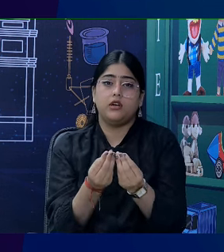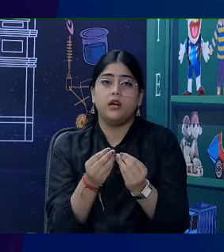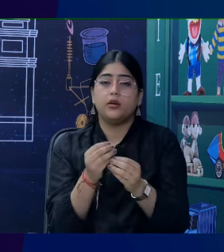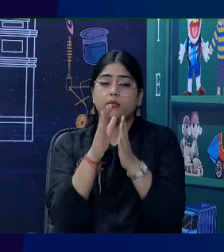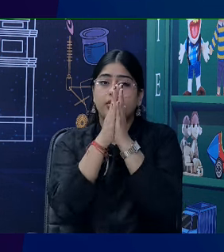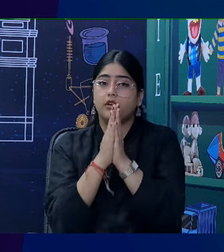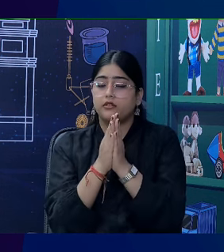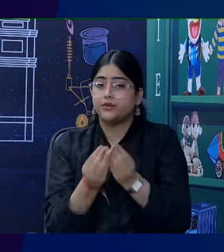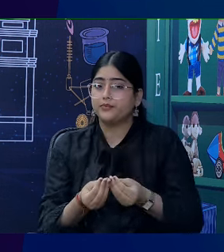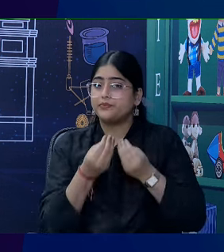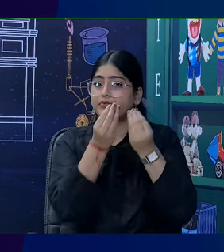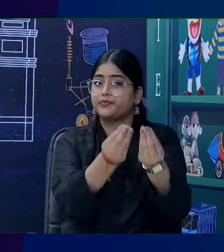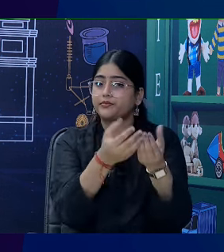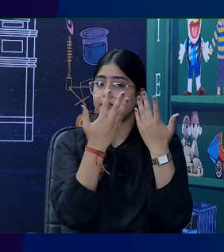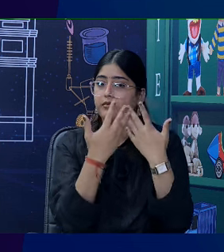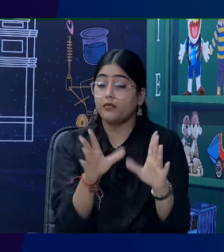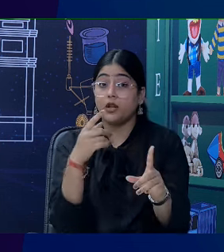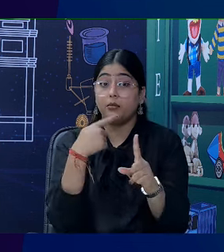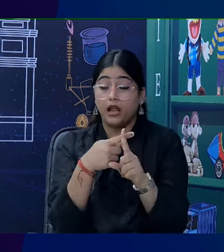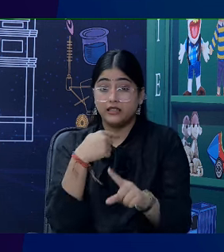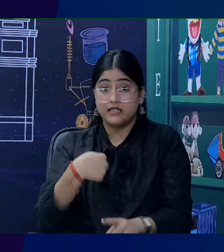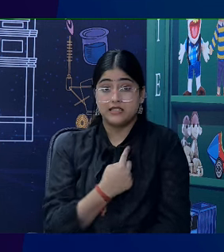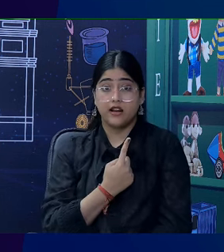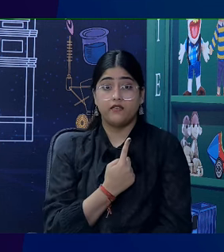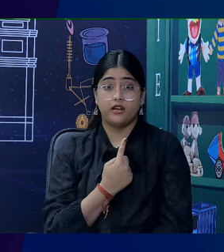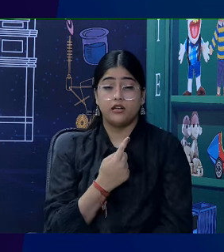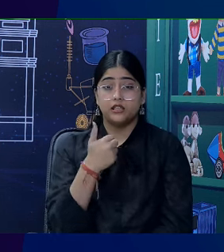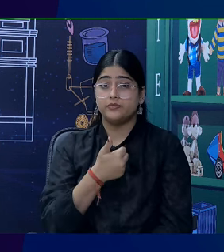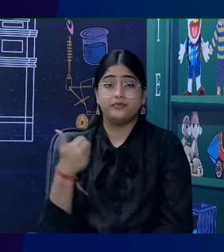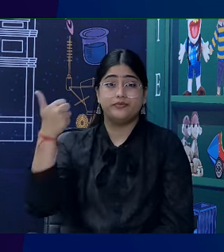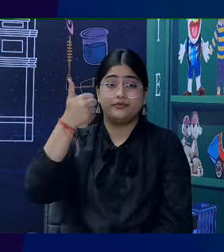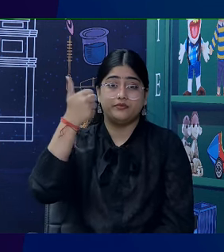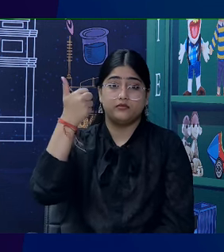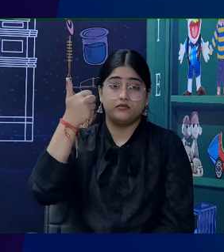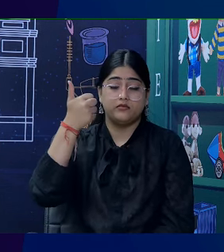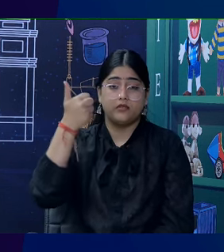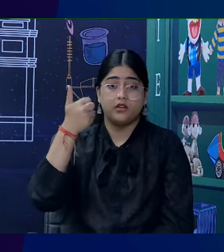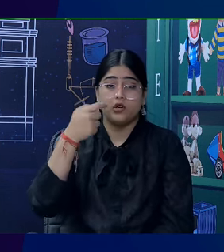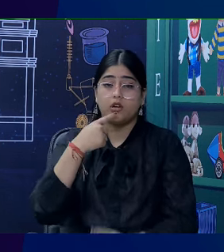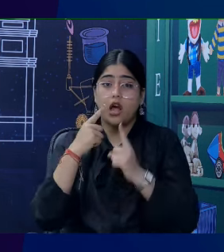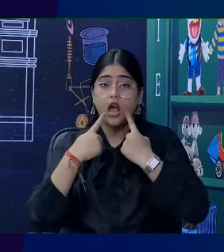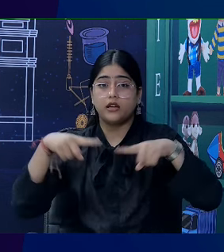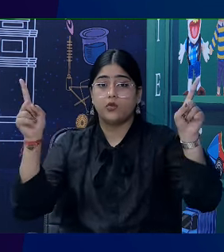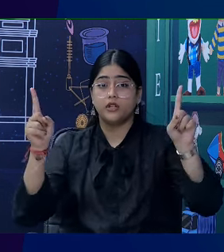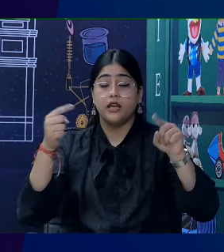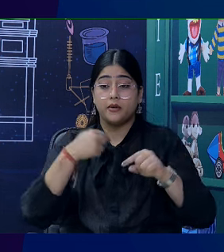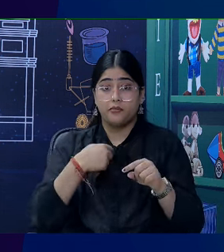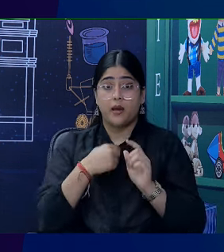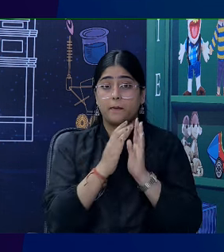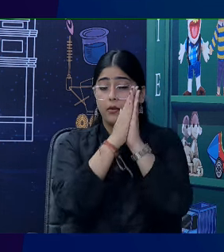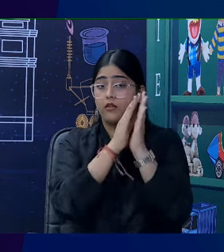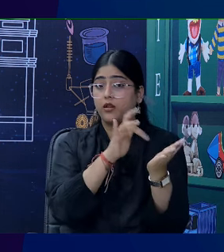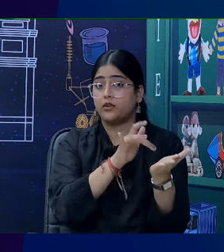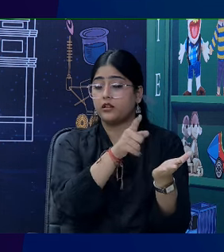अपना पूरा राज्य अर्पित कर दिया और अपने आप को उसने डेप्युटी यानी प्रतिनियुक्त घोषित कर दिया कि मैं उस मंदिर का